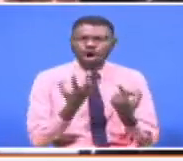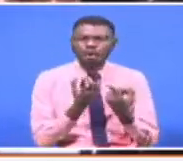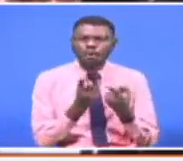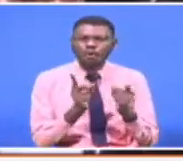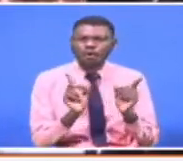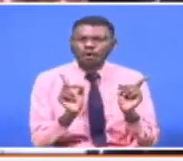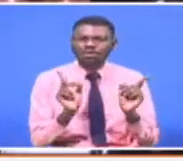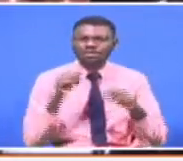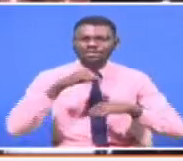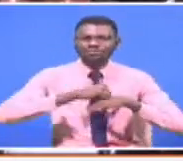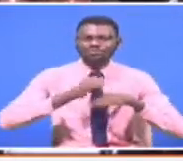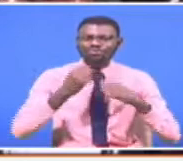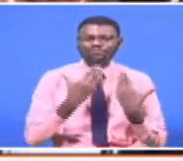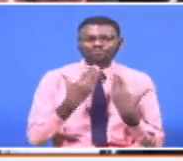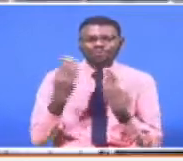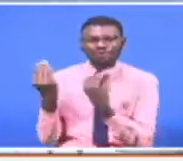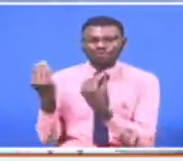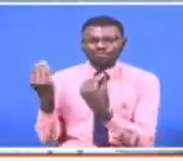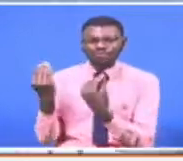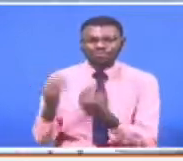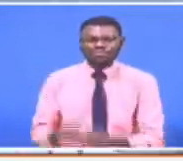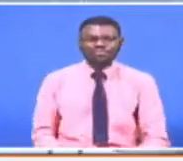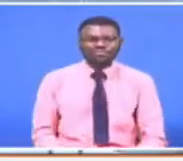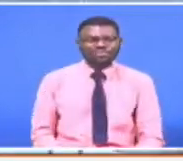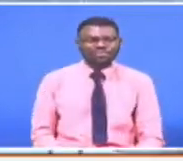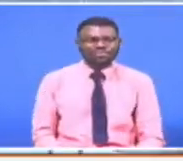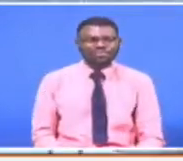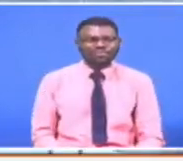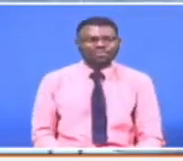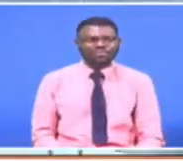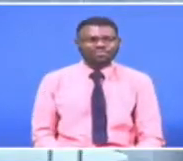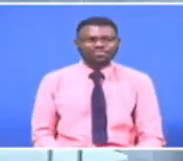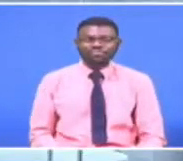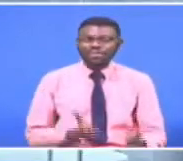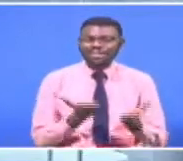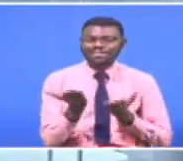aweze kwenda shule. Na huduma za matibabu katika hospitali.